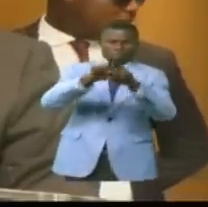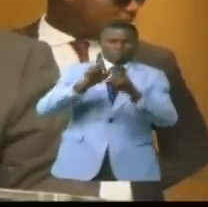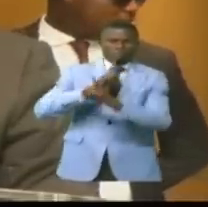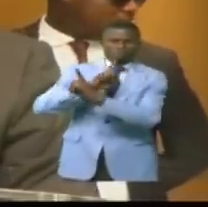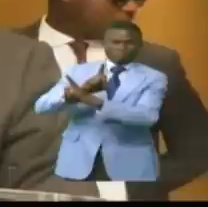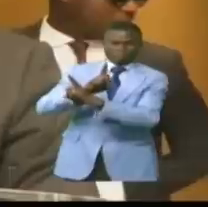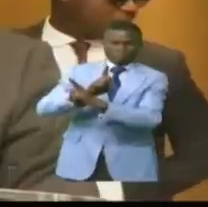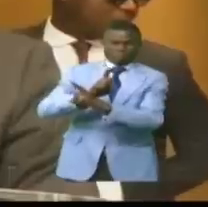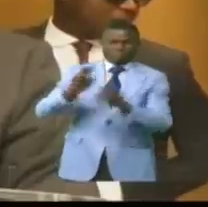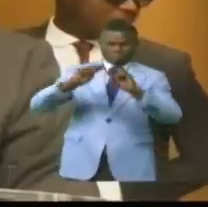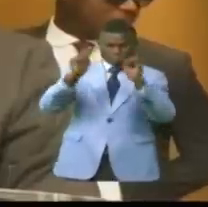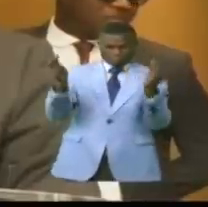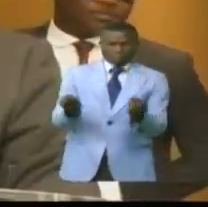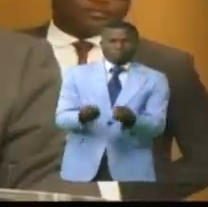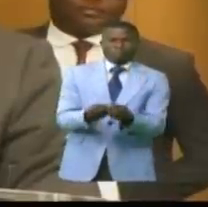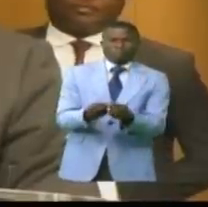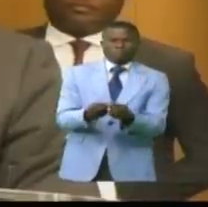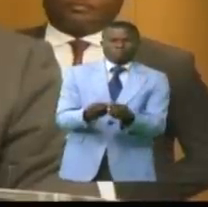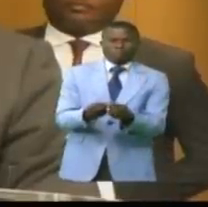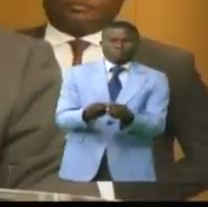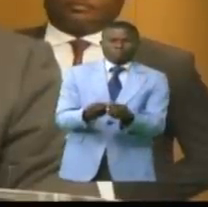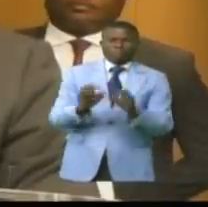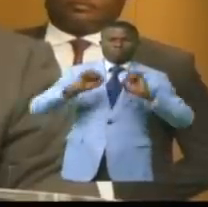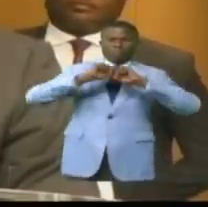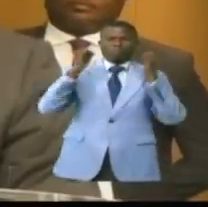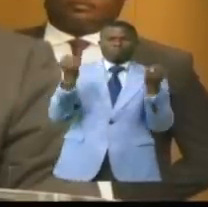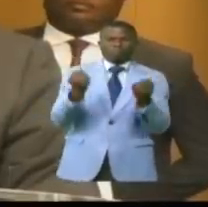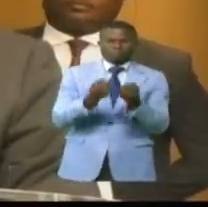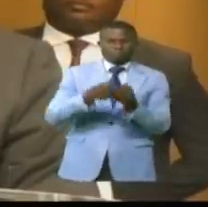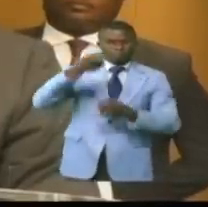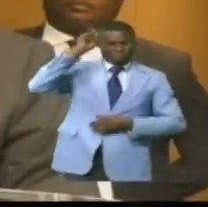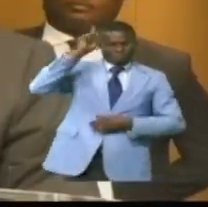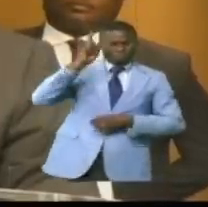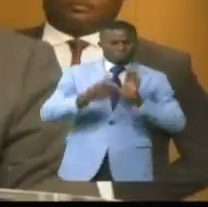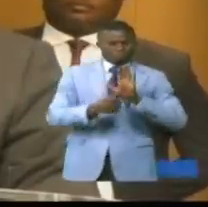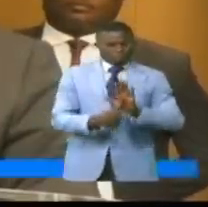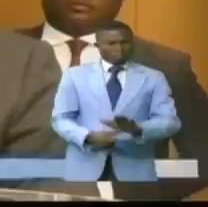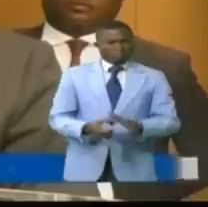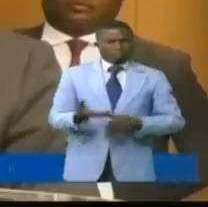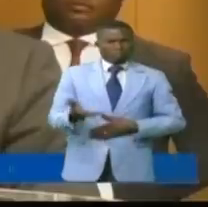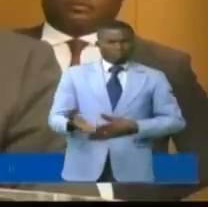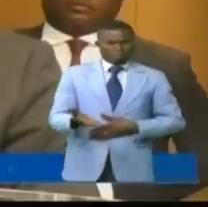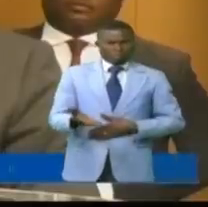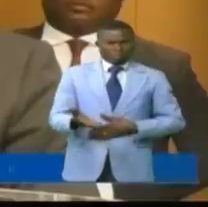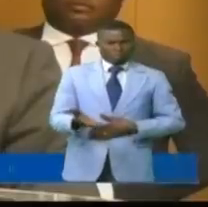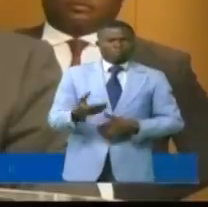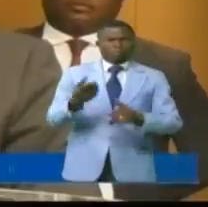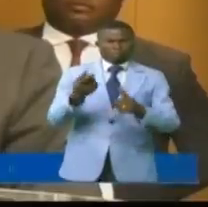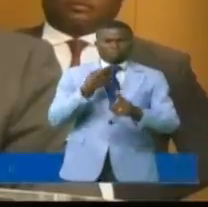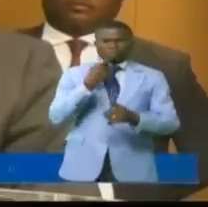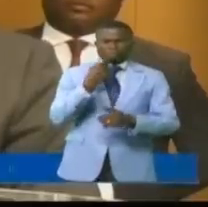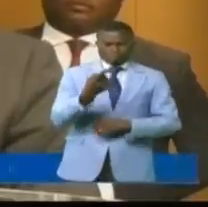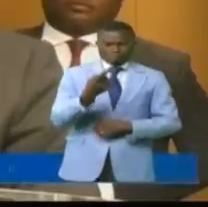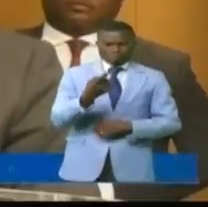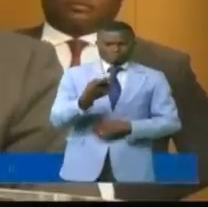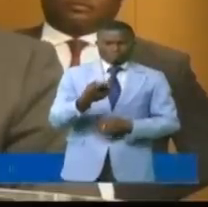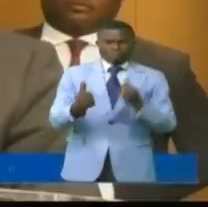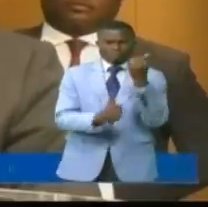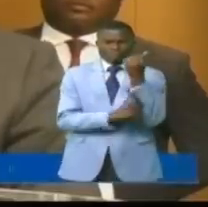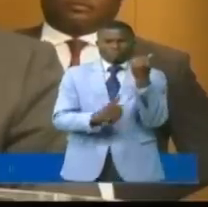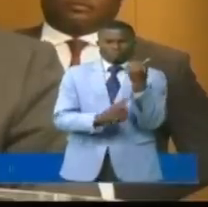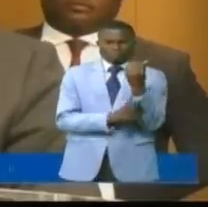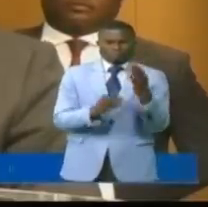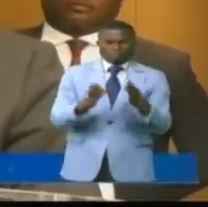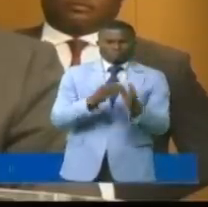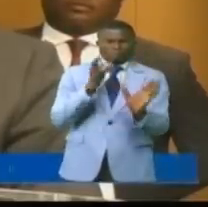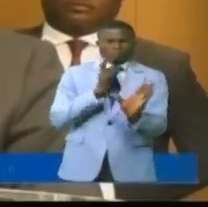protection des catégories sociales longtemps marginalisées, en l'occurrence les personnes